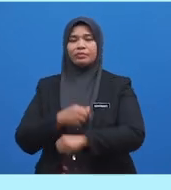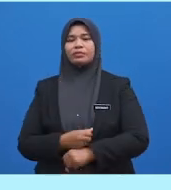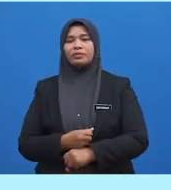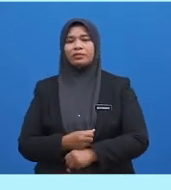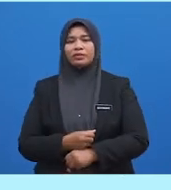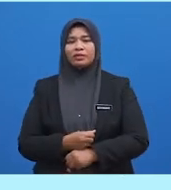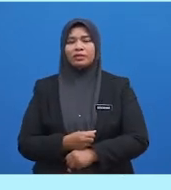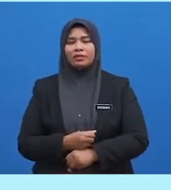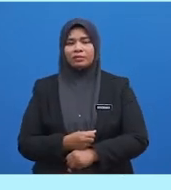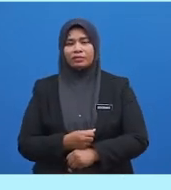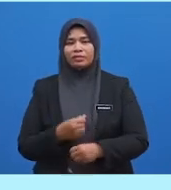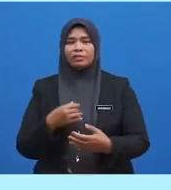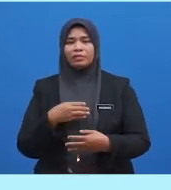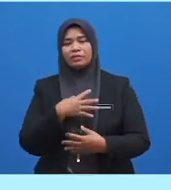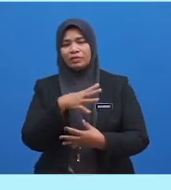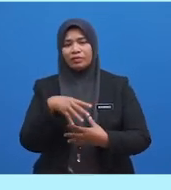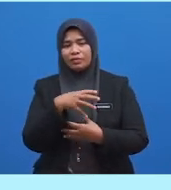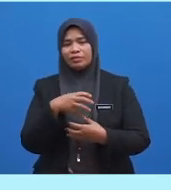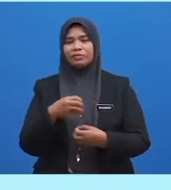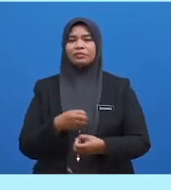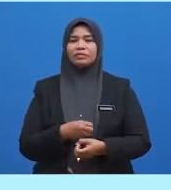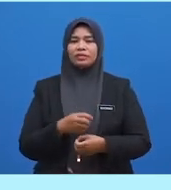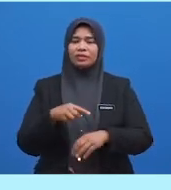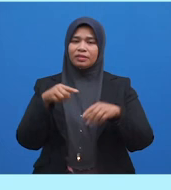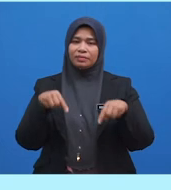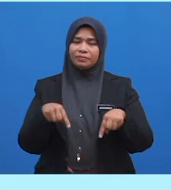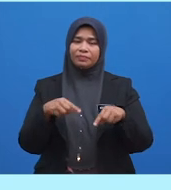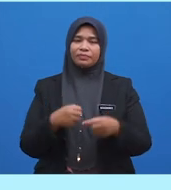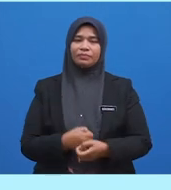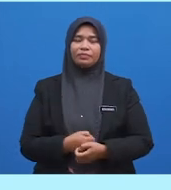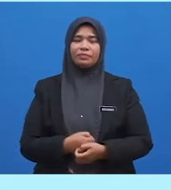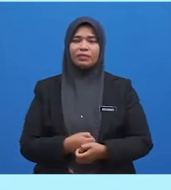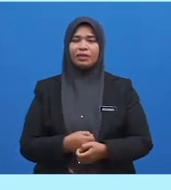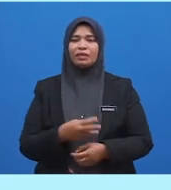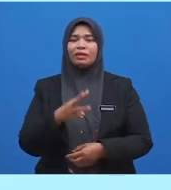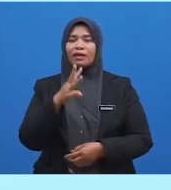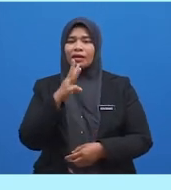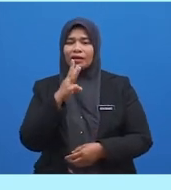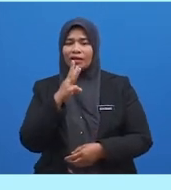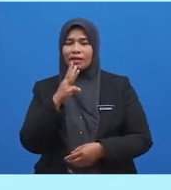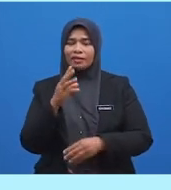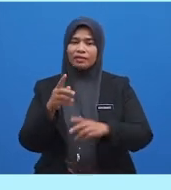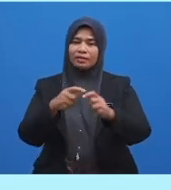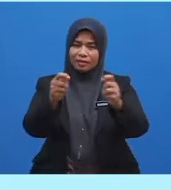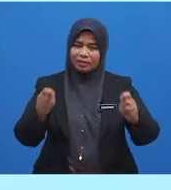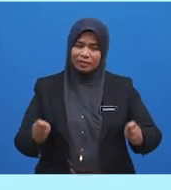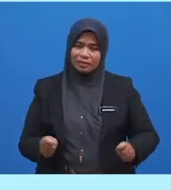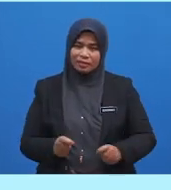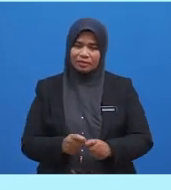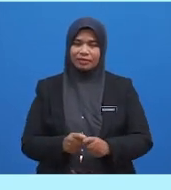nyamannya suasana pemandangan disini bukan Itachi yang jernih